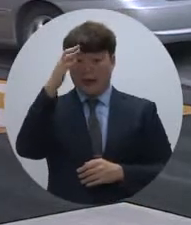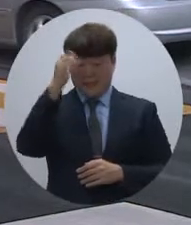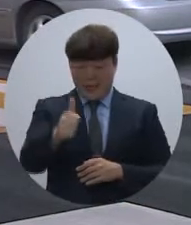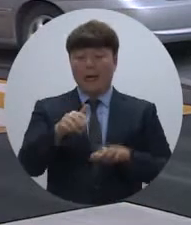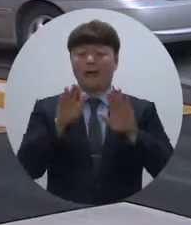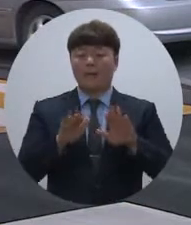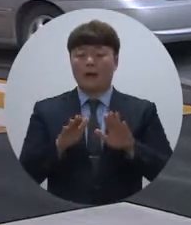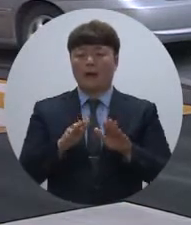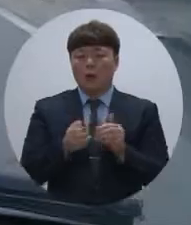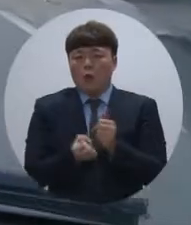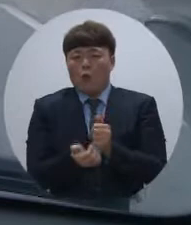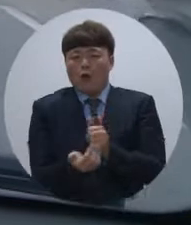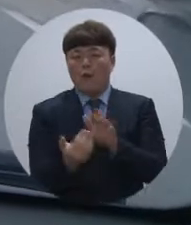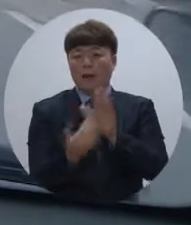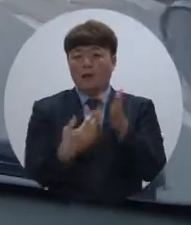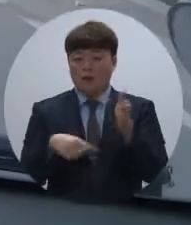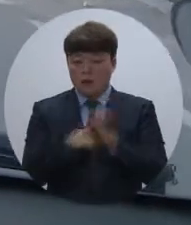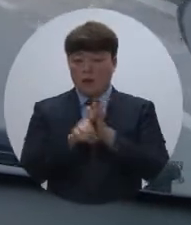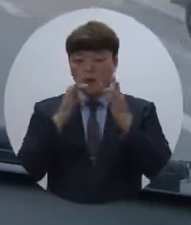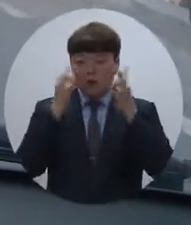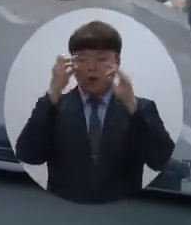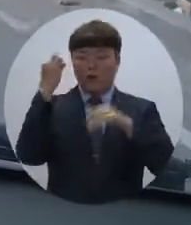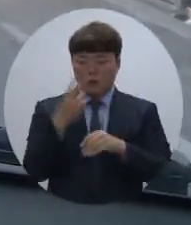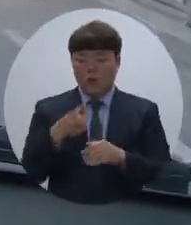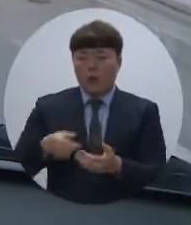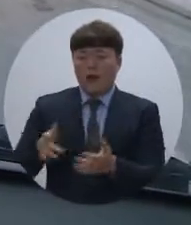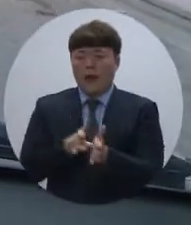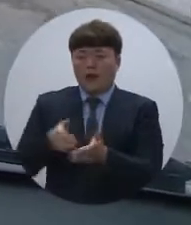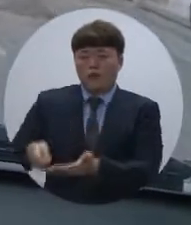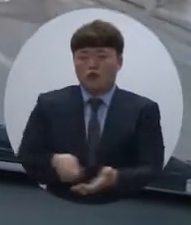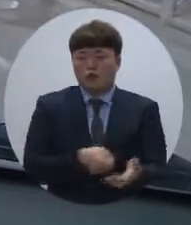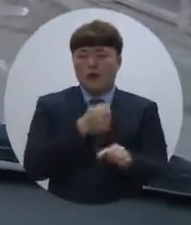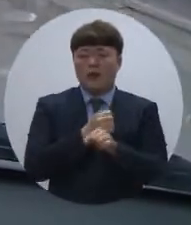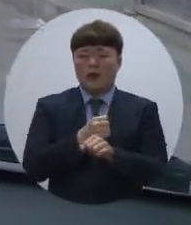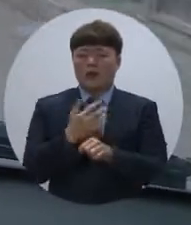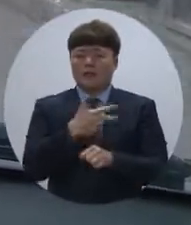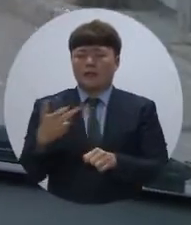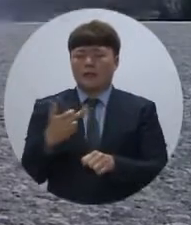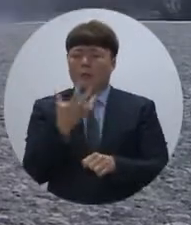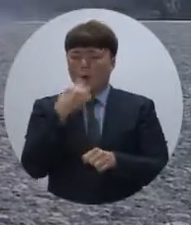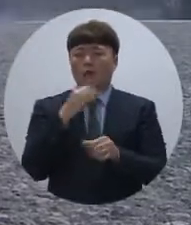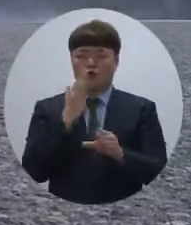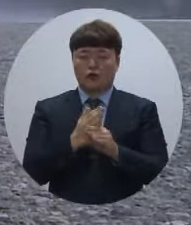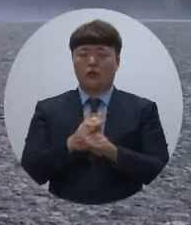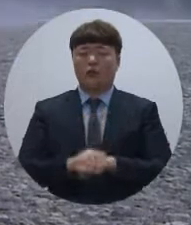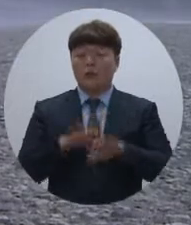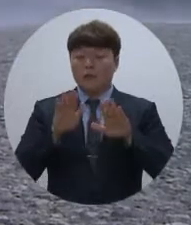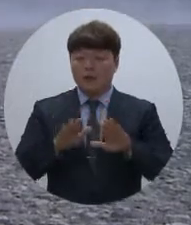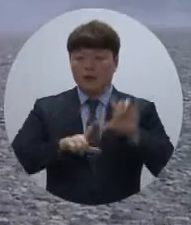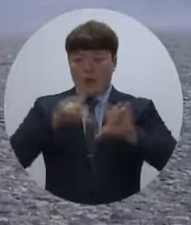감염병 확산 방지에 동참하고 주민의 안전을 위해 방역활동을 하게 돼 큰 보람을 느낀다며 상황 종료